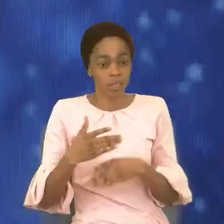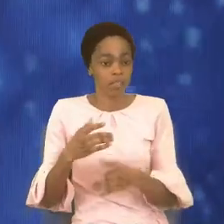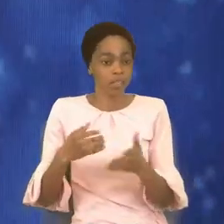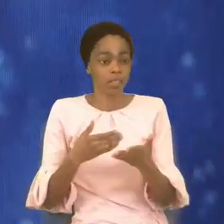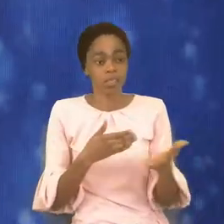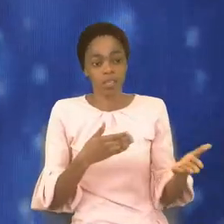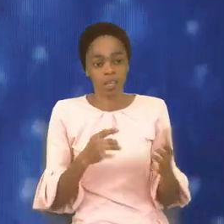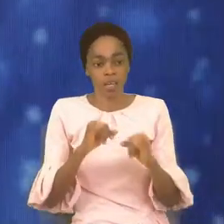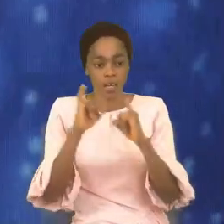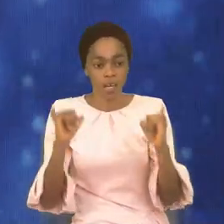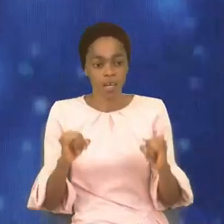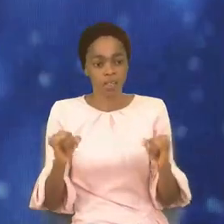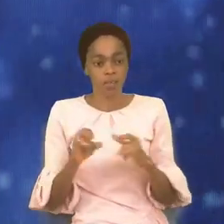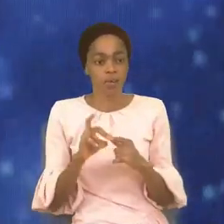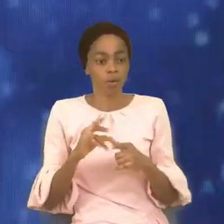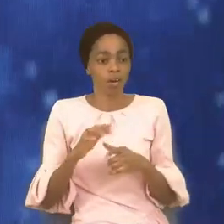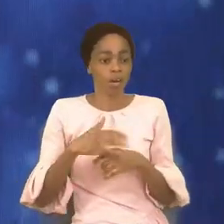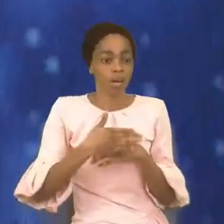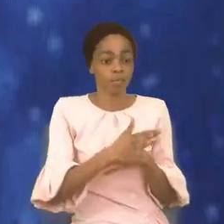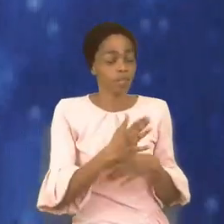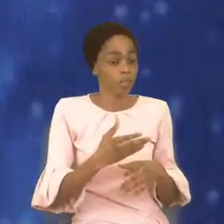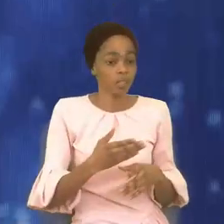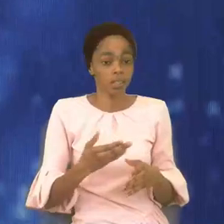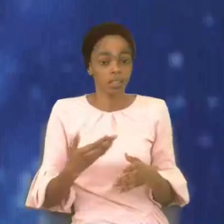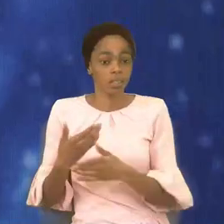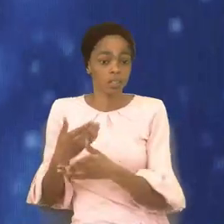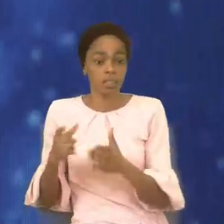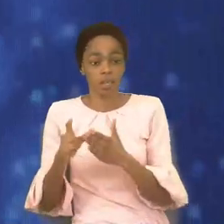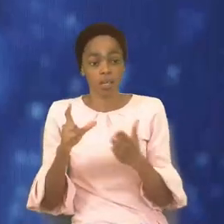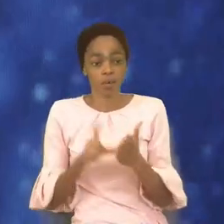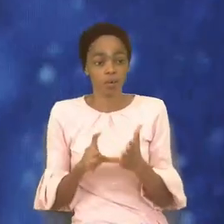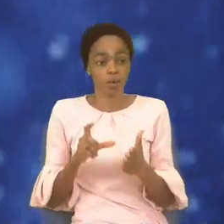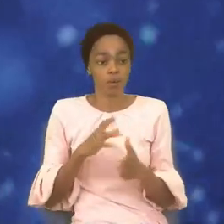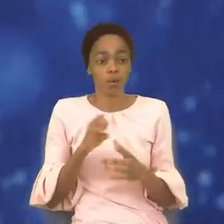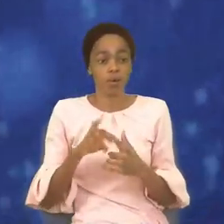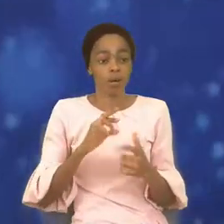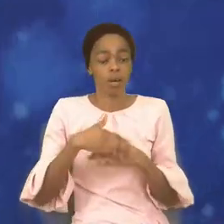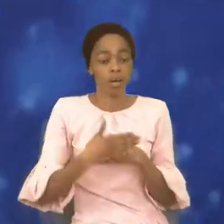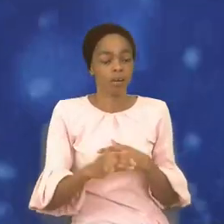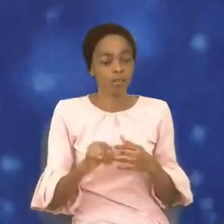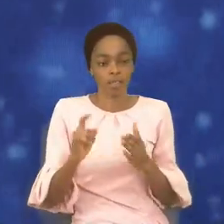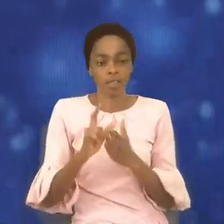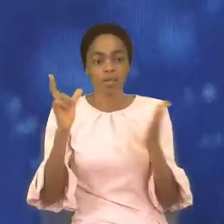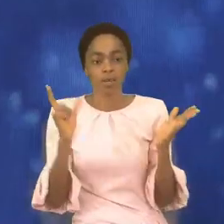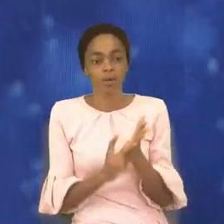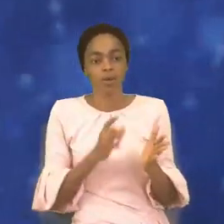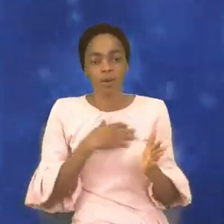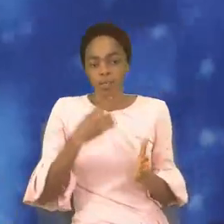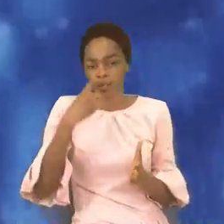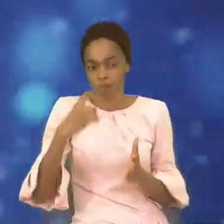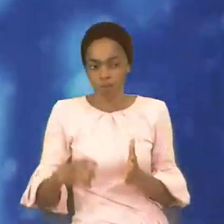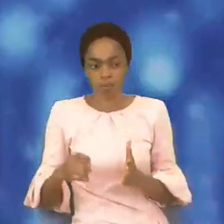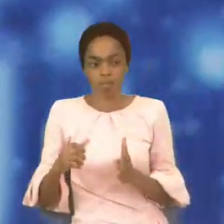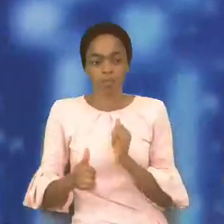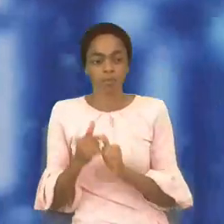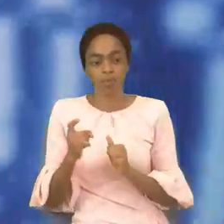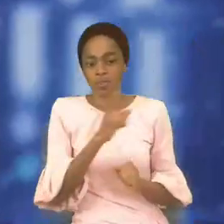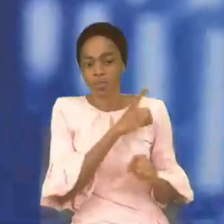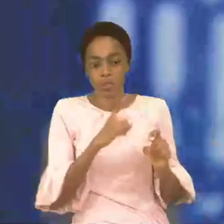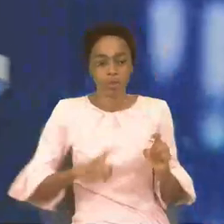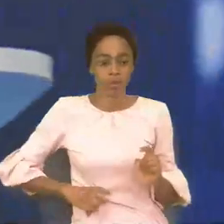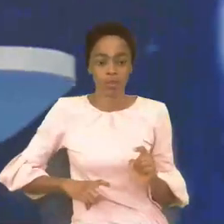Ils ne craignent pas l'Éternel, ils ne se conforment ni à leur loi et à leur ordonnance, ni à la loi et au commandement prescrit par l'Éternel